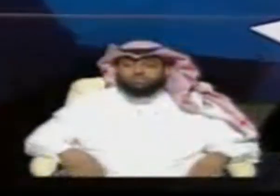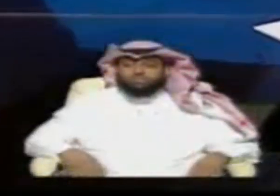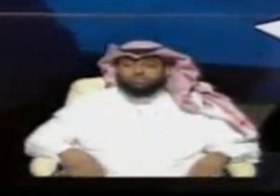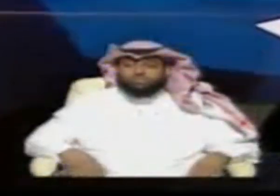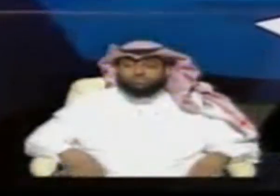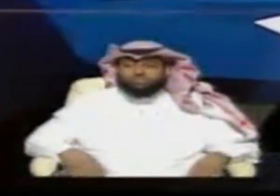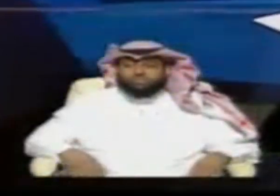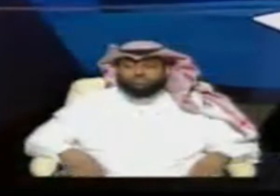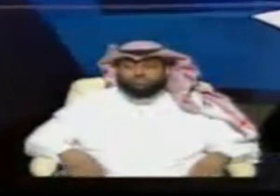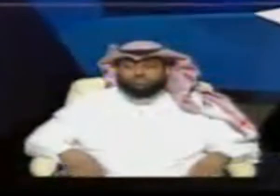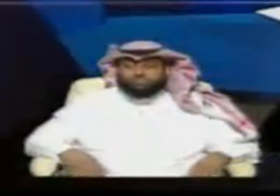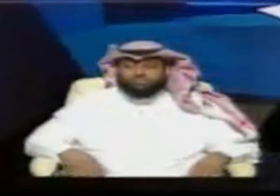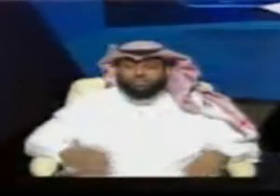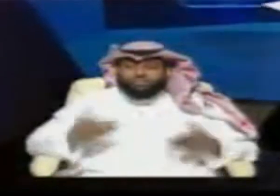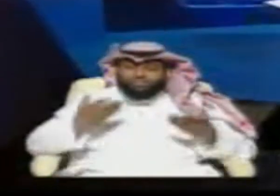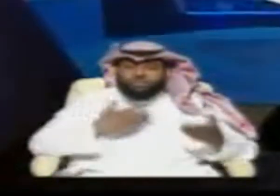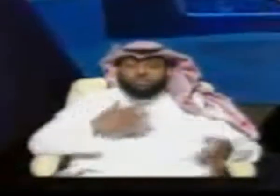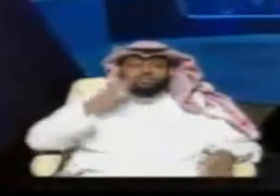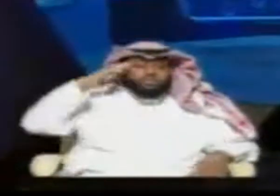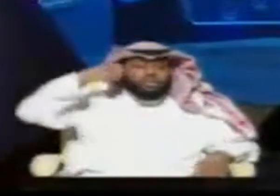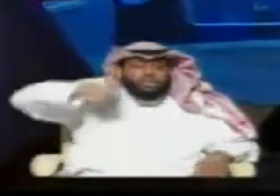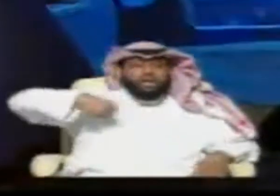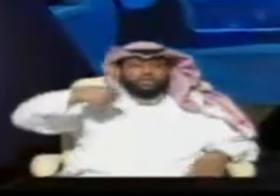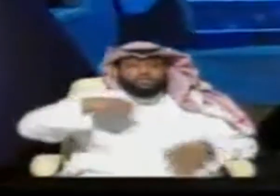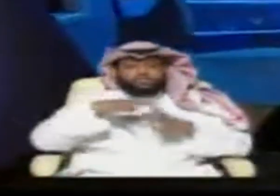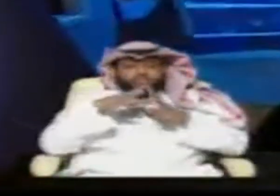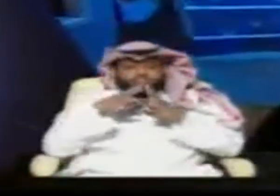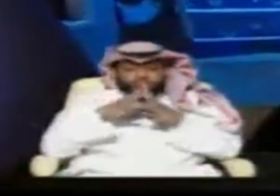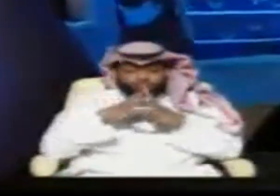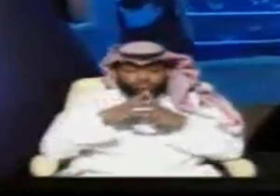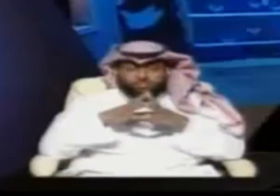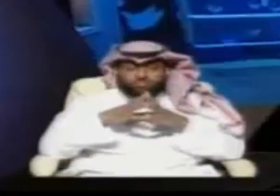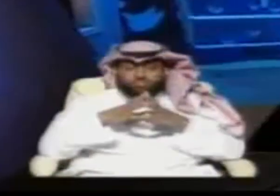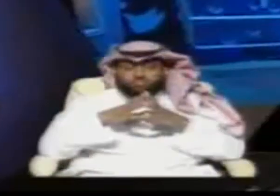تفضلي. السلام عليكم. تفضلي يا أم عبد الله.